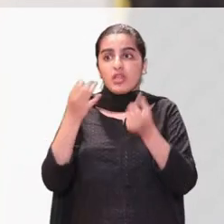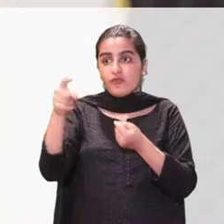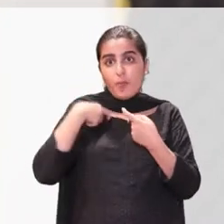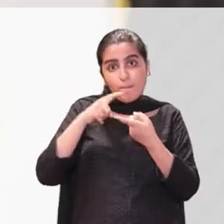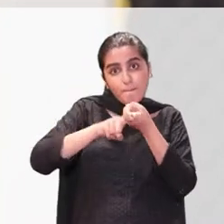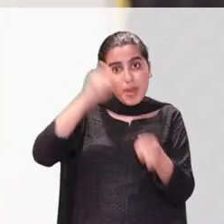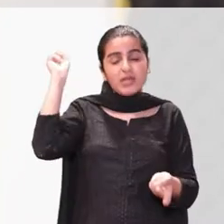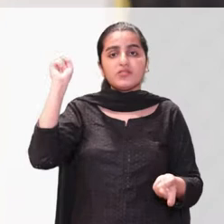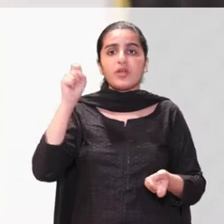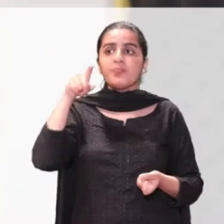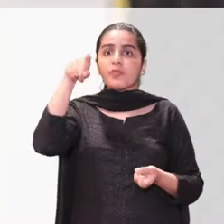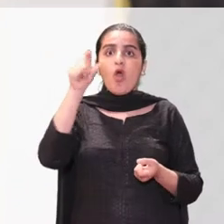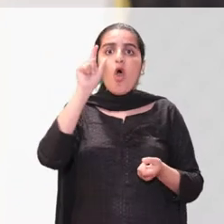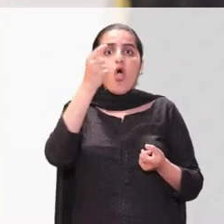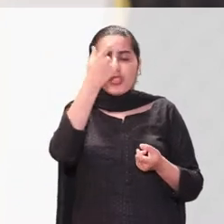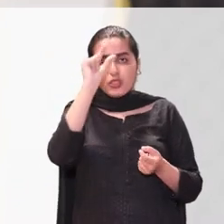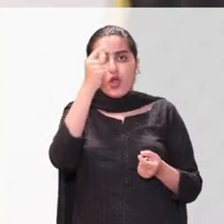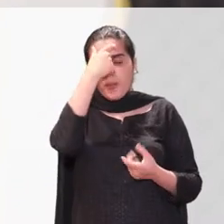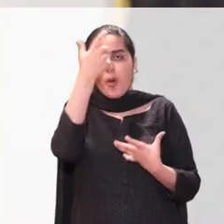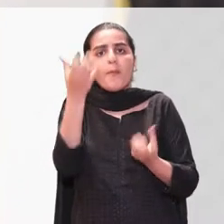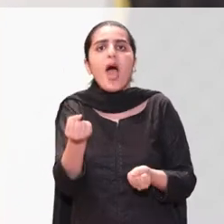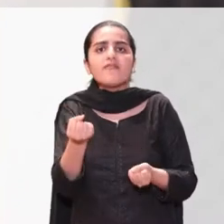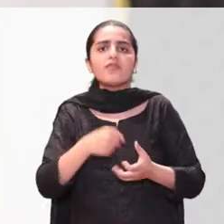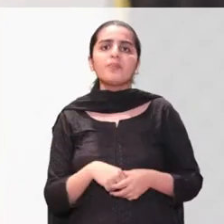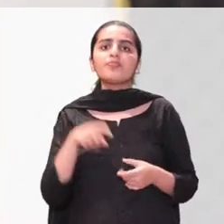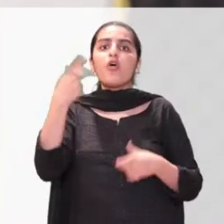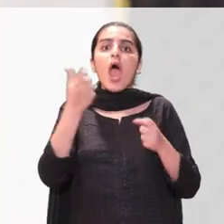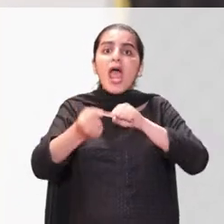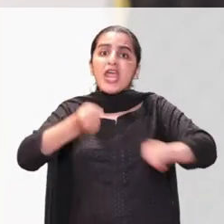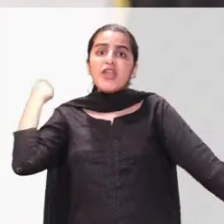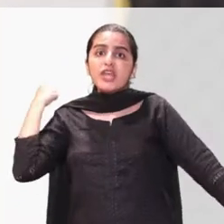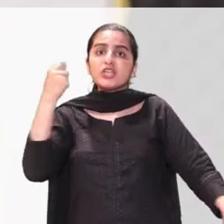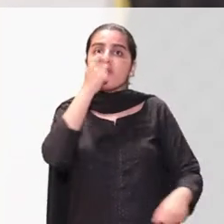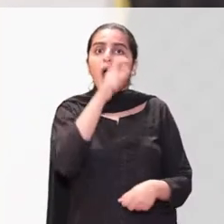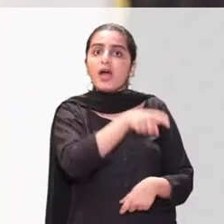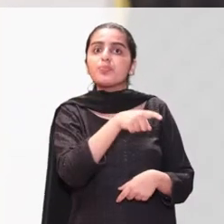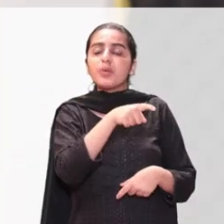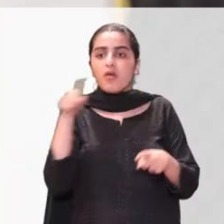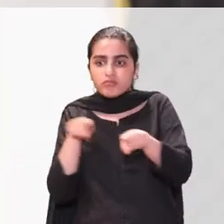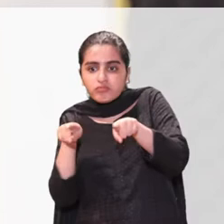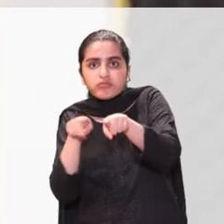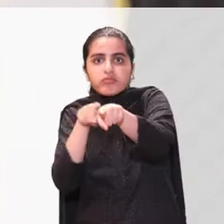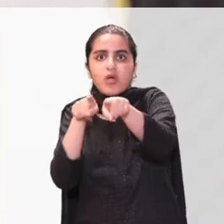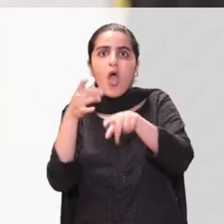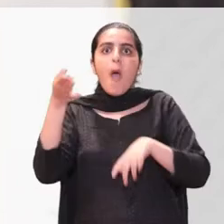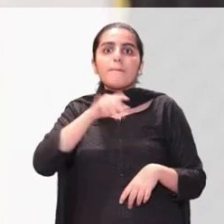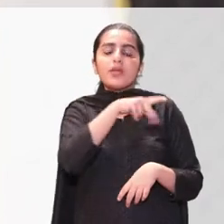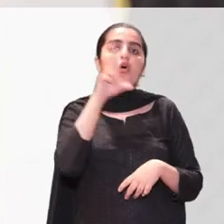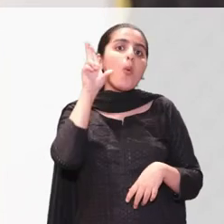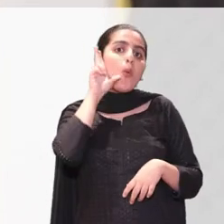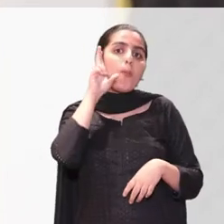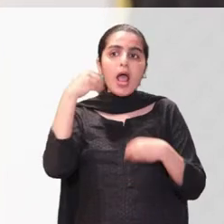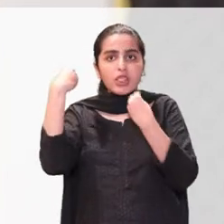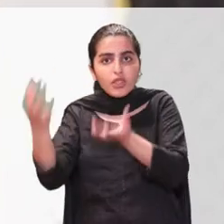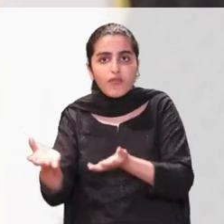एक फ्रेंड थैंक यू ऑल द बेस्ट फ्रेंड उसके साथ एक इंसिडेंट हुआ अश्व स्टेप बाय रिक्शा ड्राइवर और उसने उसको युवक